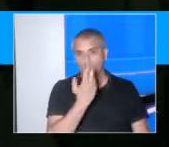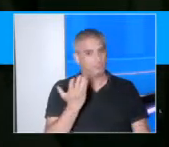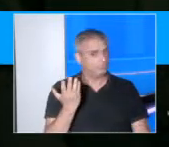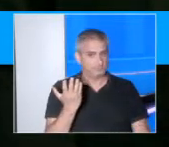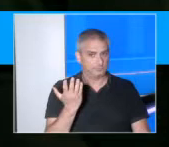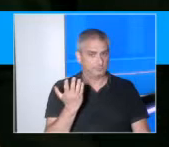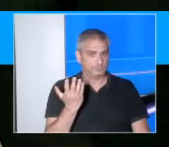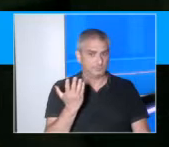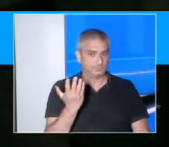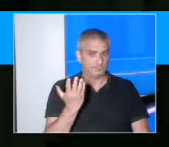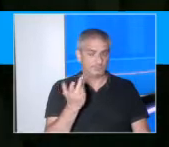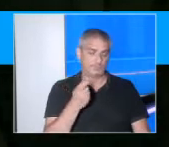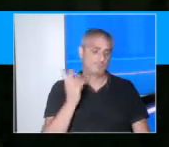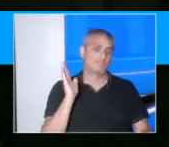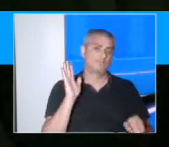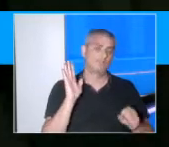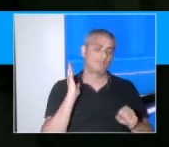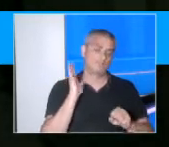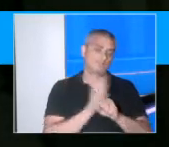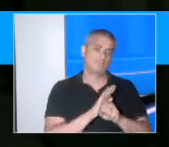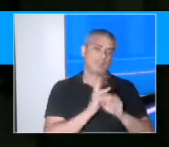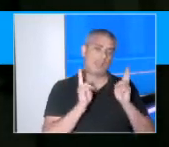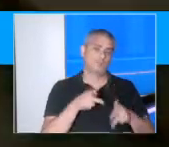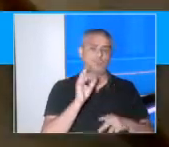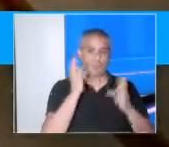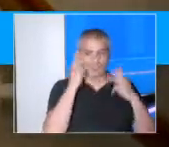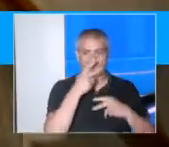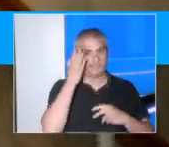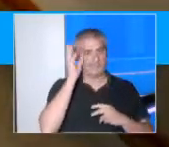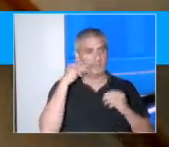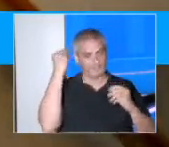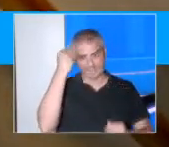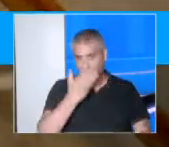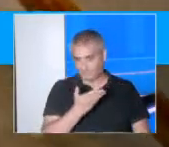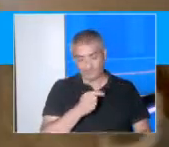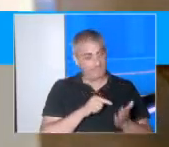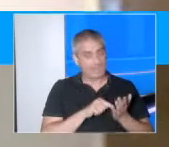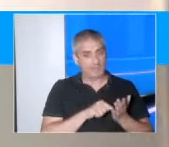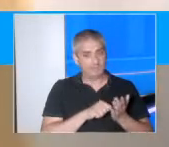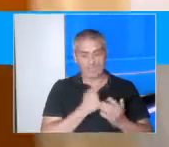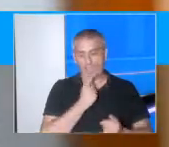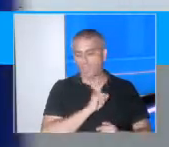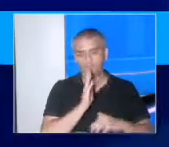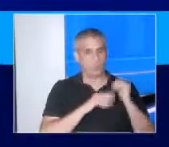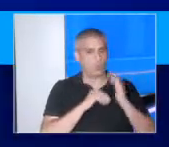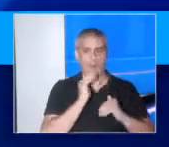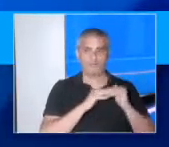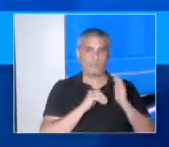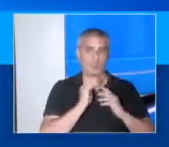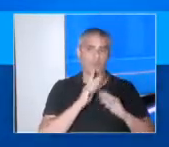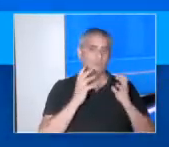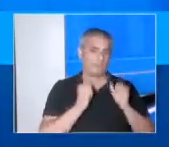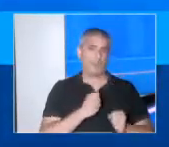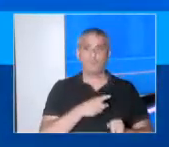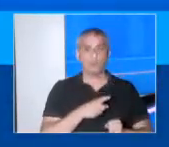בעצם סותמים את האפשרות של הסכם עתידים הפלסטינים. לכן אסור לבנות